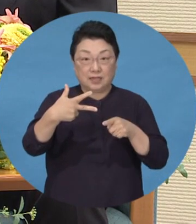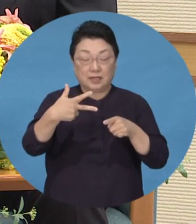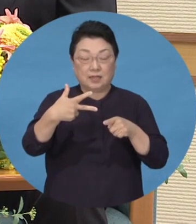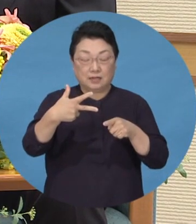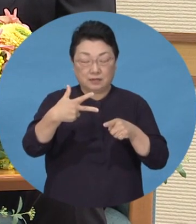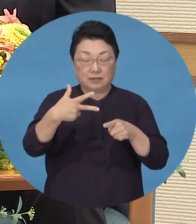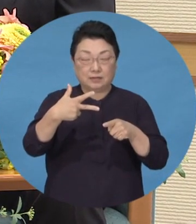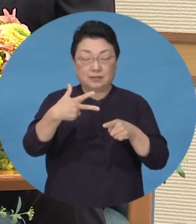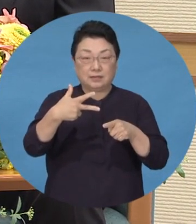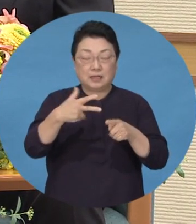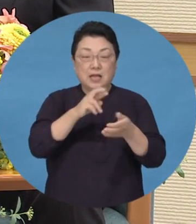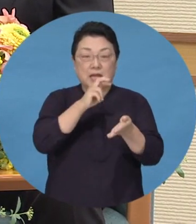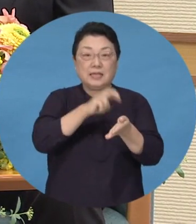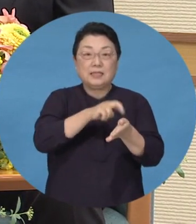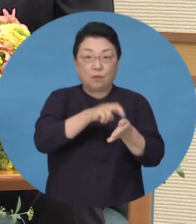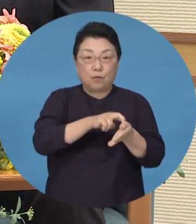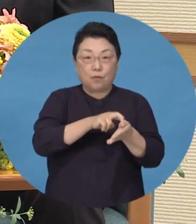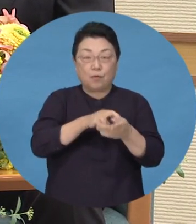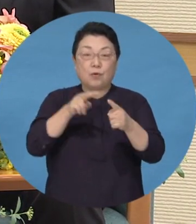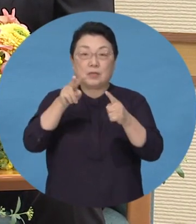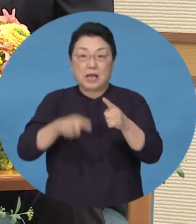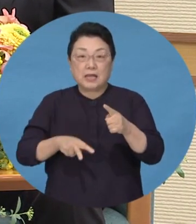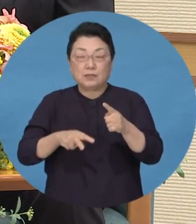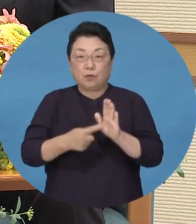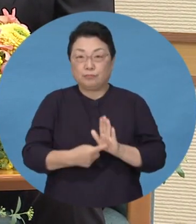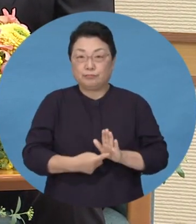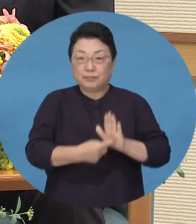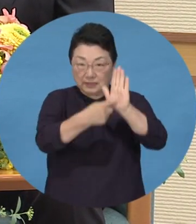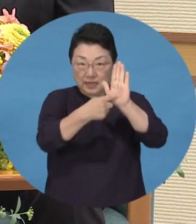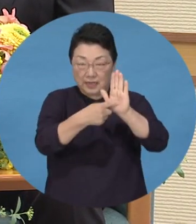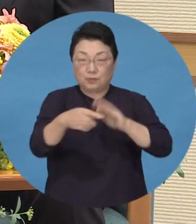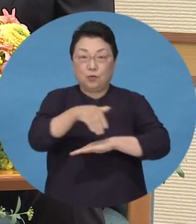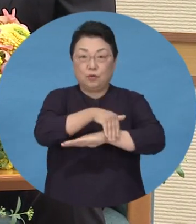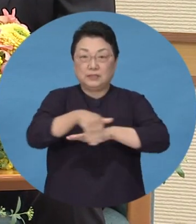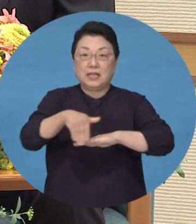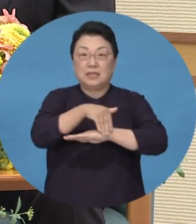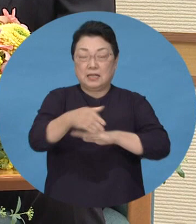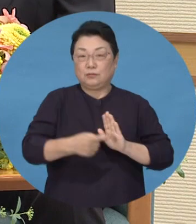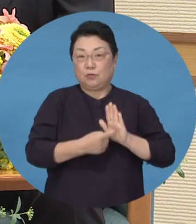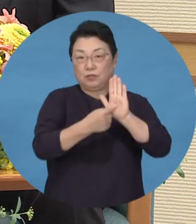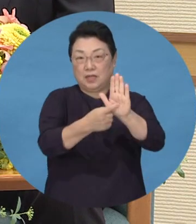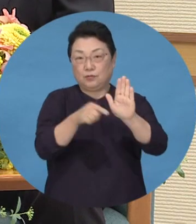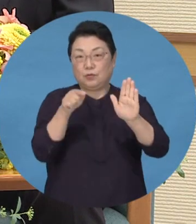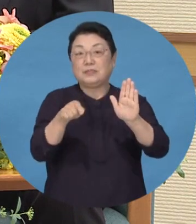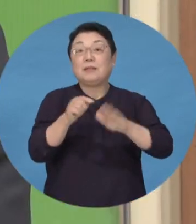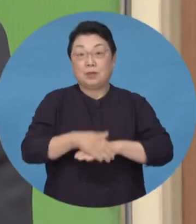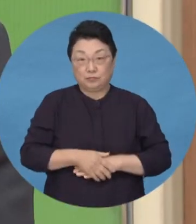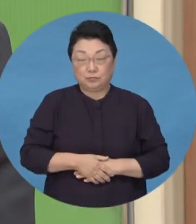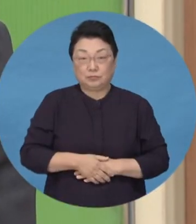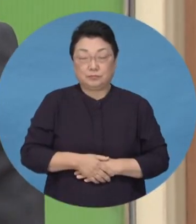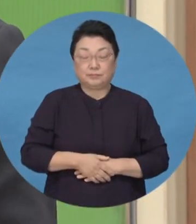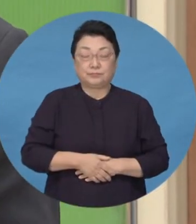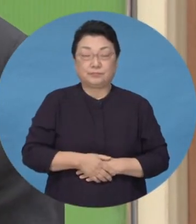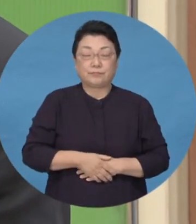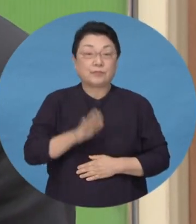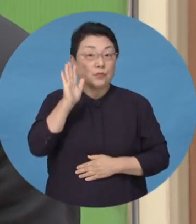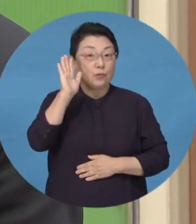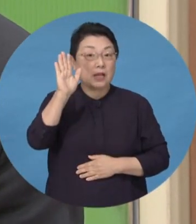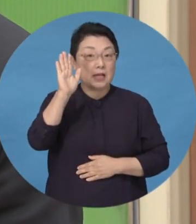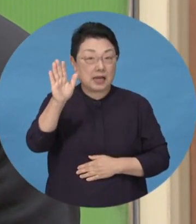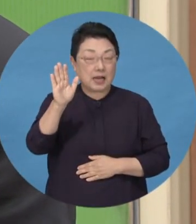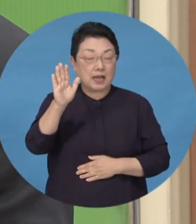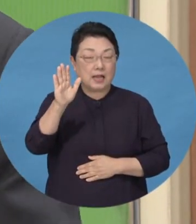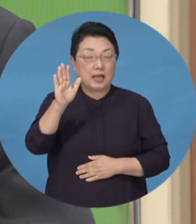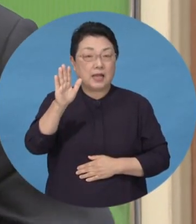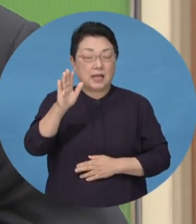年来医療介護立件というあの政策を提唱しておりまして是非そのまあこれから安定的